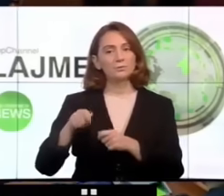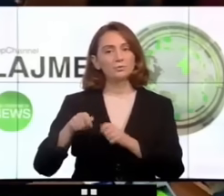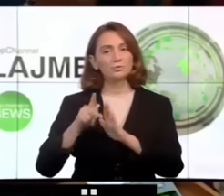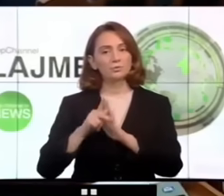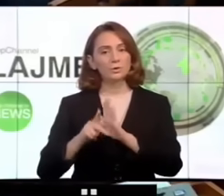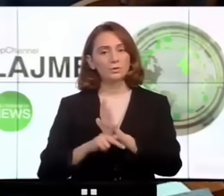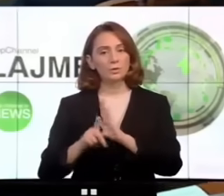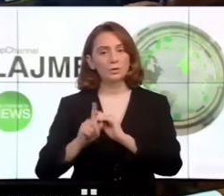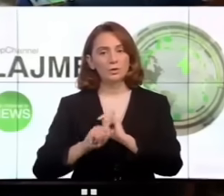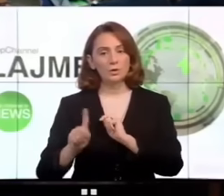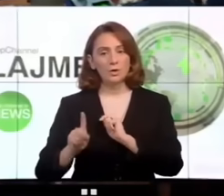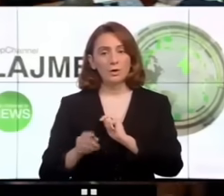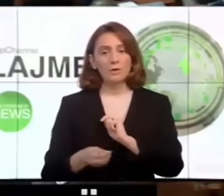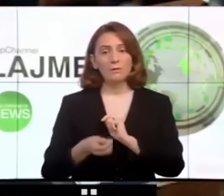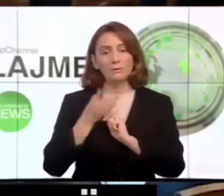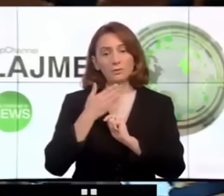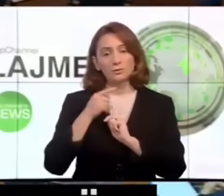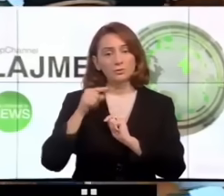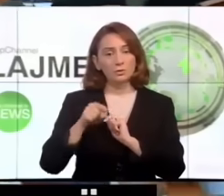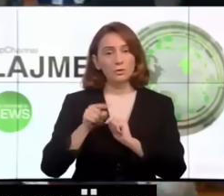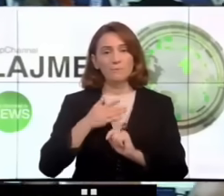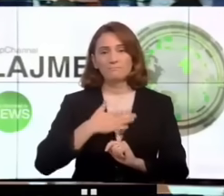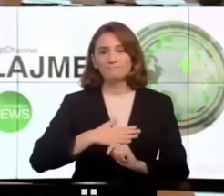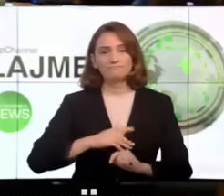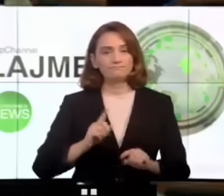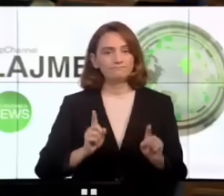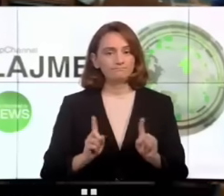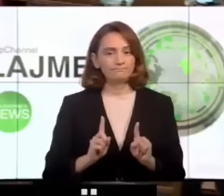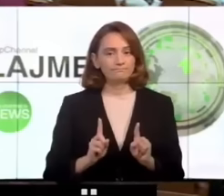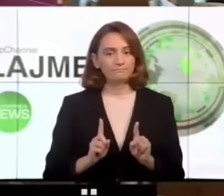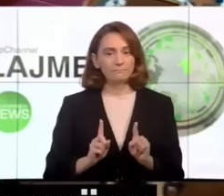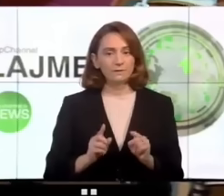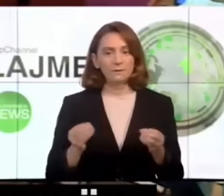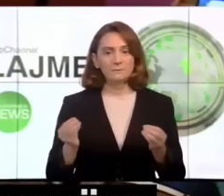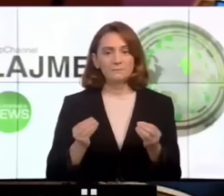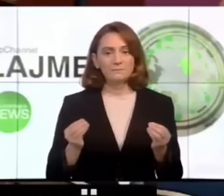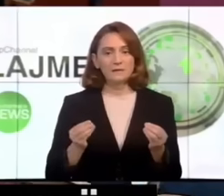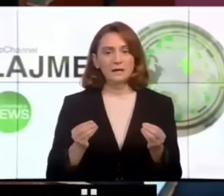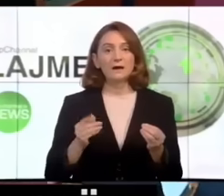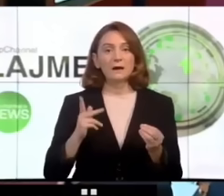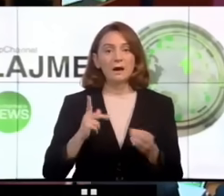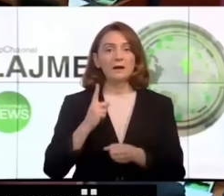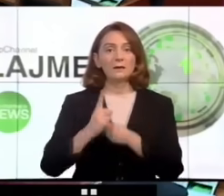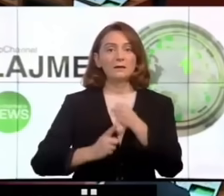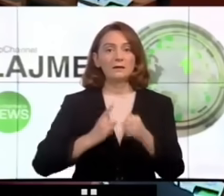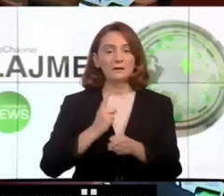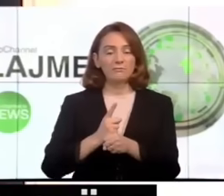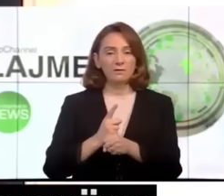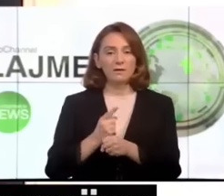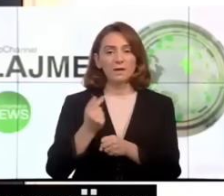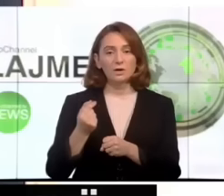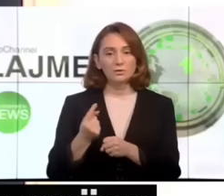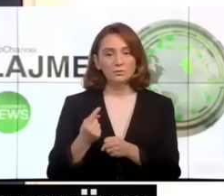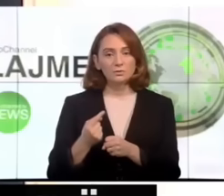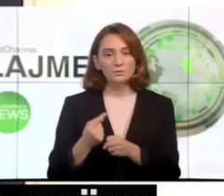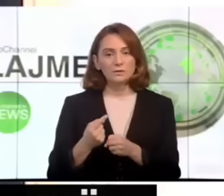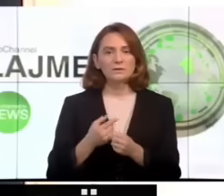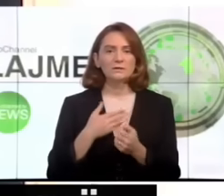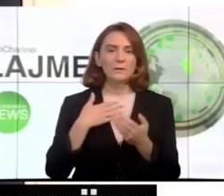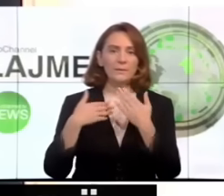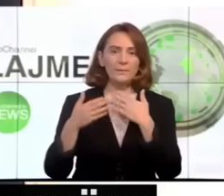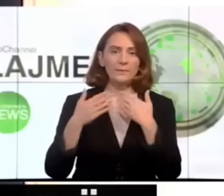këtë çështje, ku vendimi i gjykatës kushtetuese daton më shumë se një vit e gjysmë më parë, janar